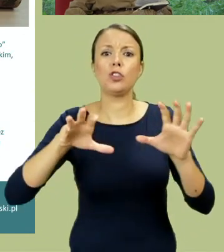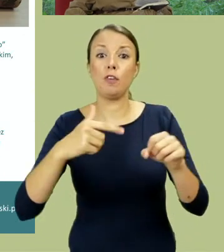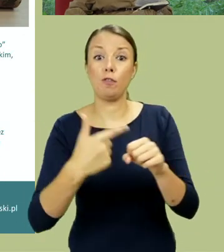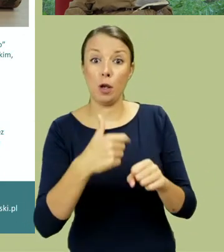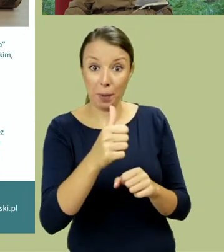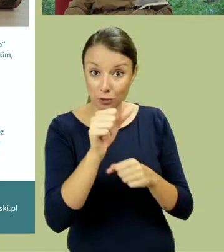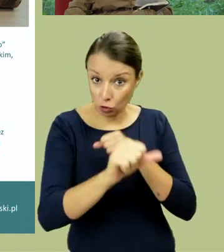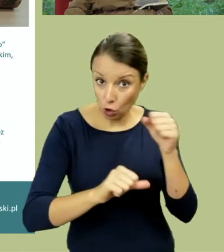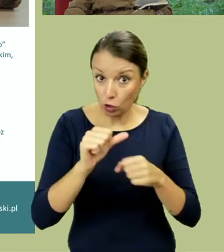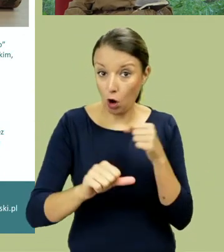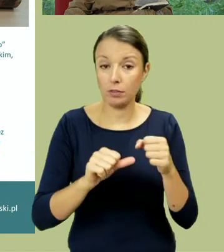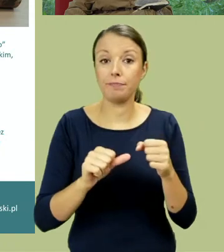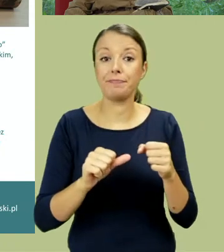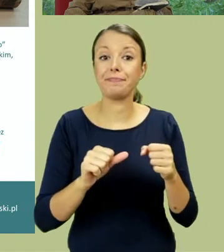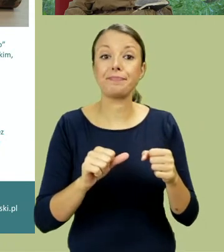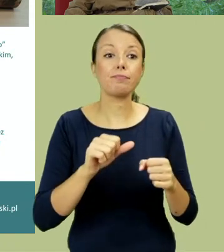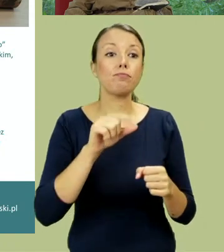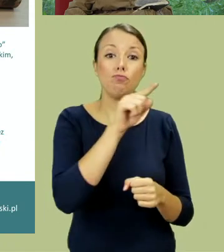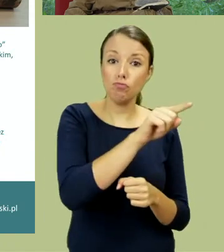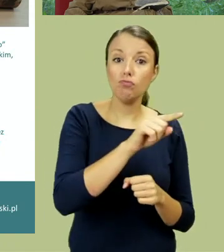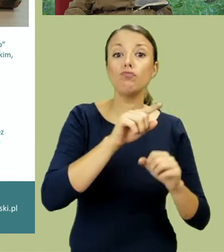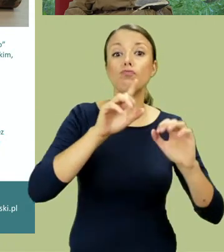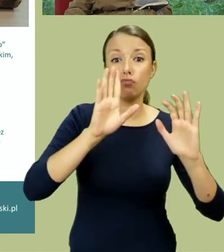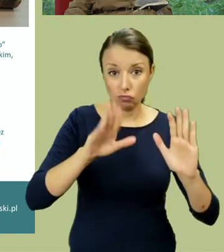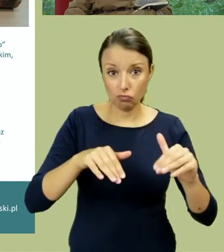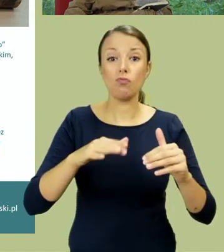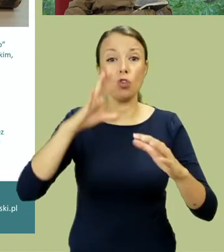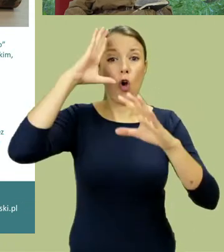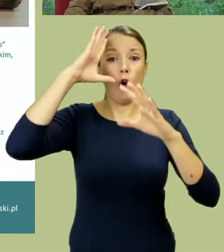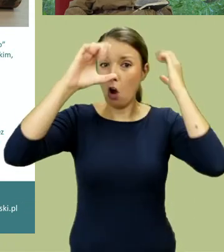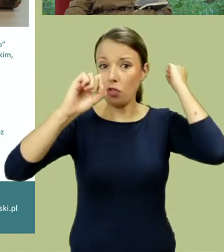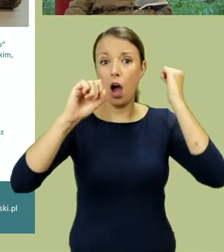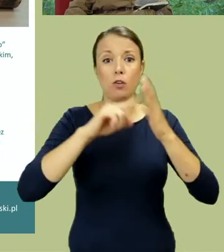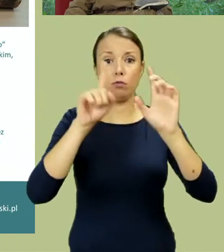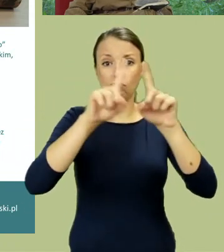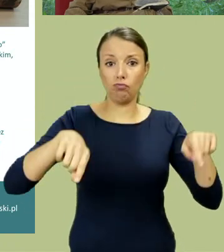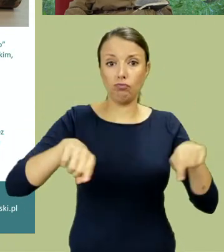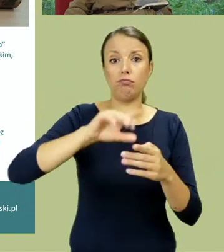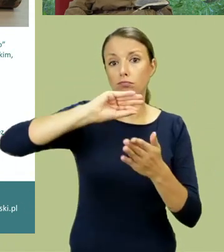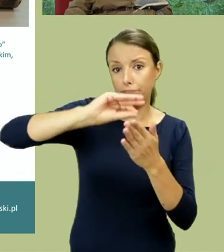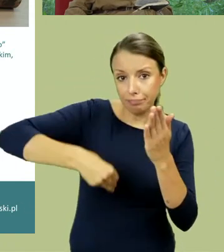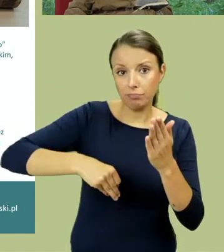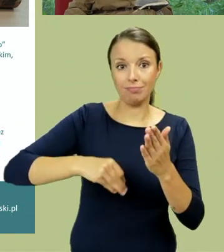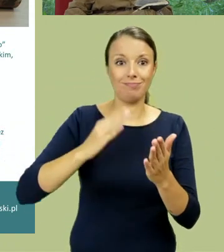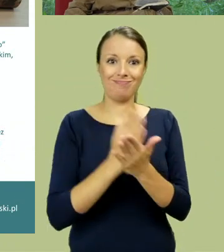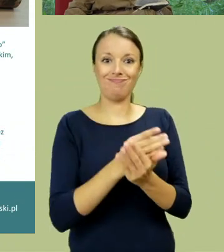1921 roku podpisała akt notarialny i stała się właścicielką